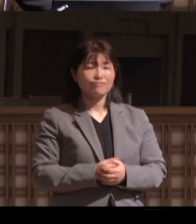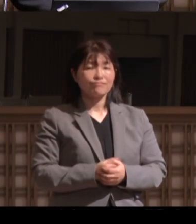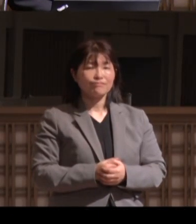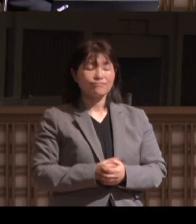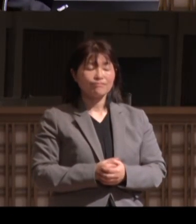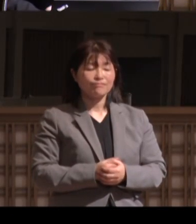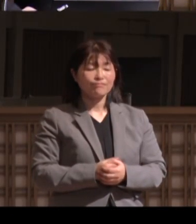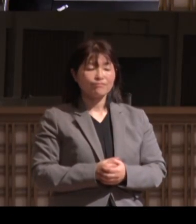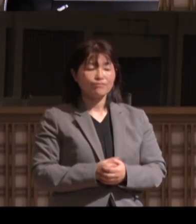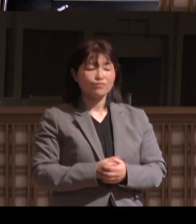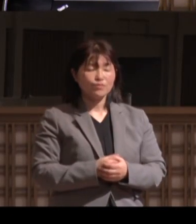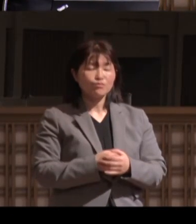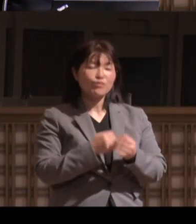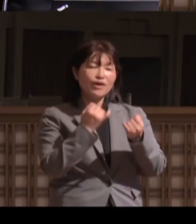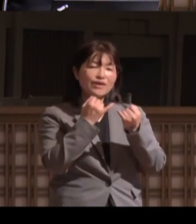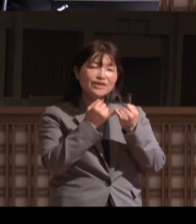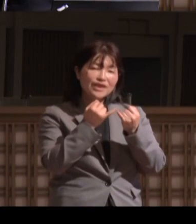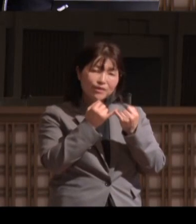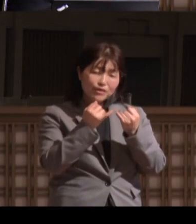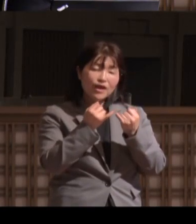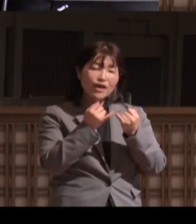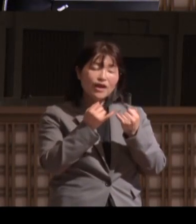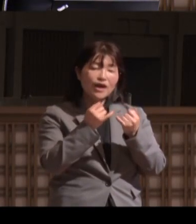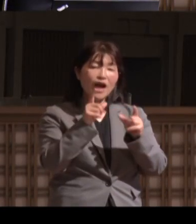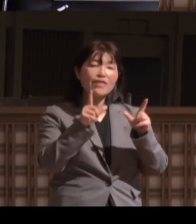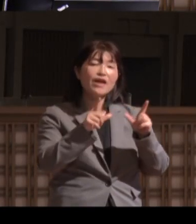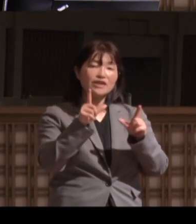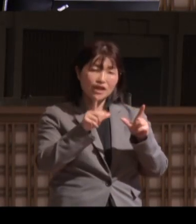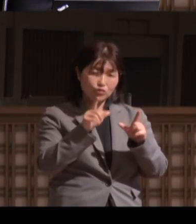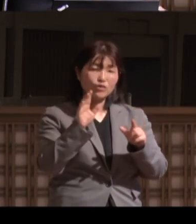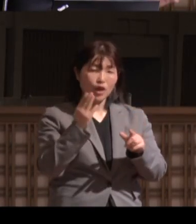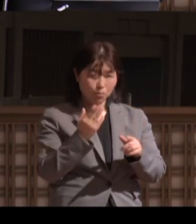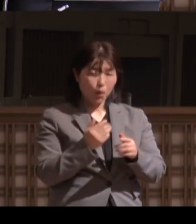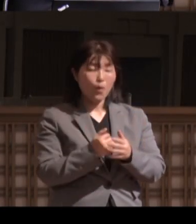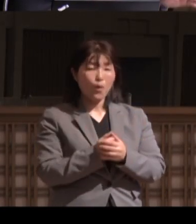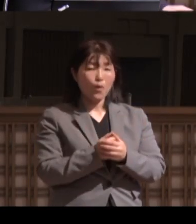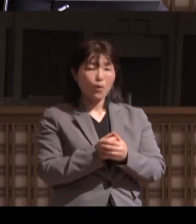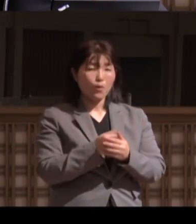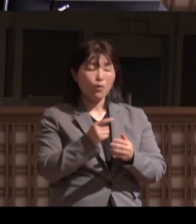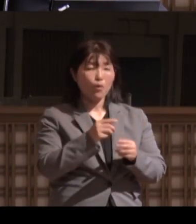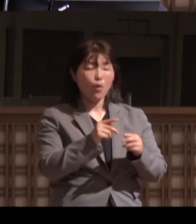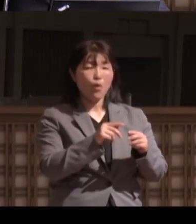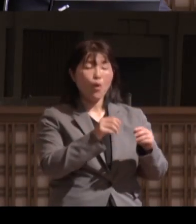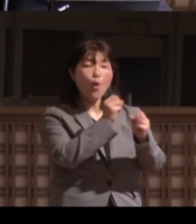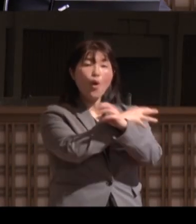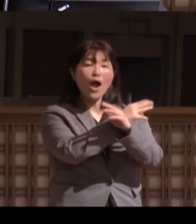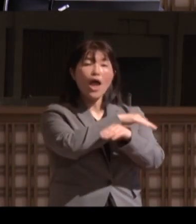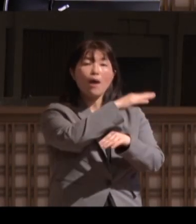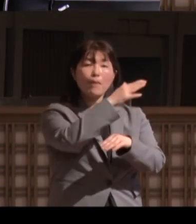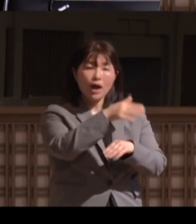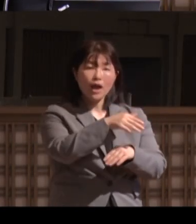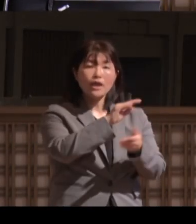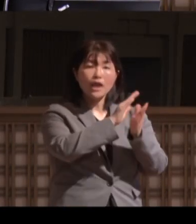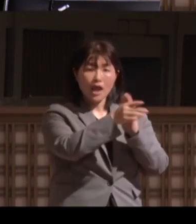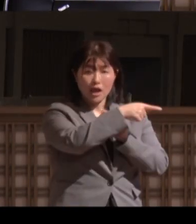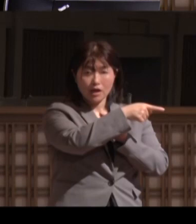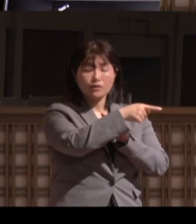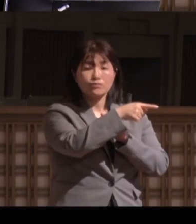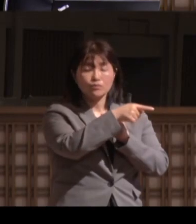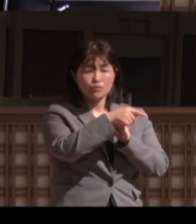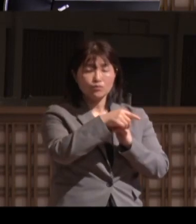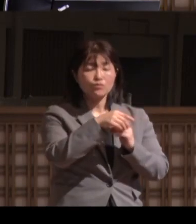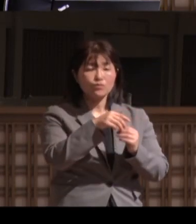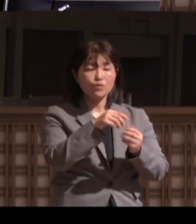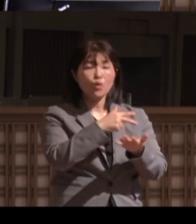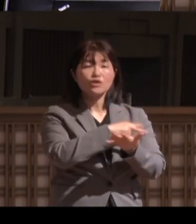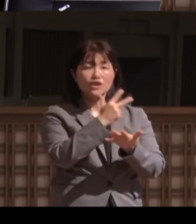ます少し似たような形でえこれは隣の岡山県のみんなの集落研究所さんが作られた資料